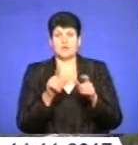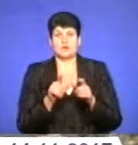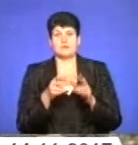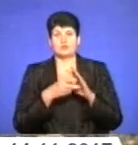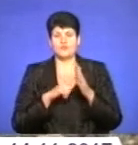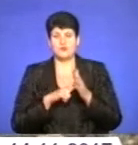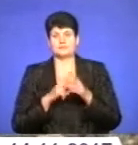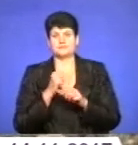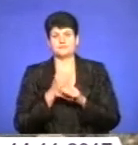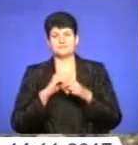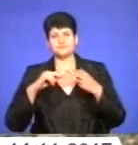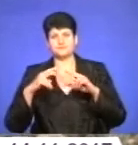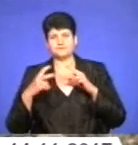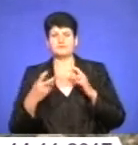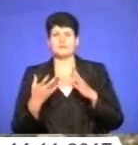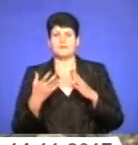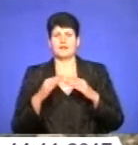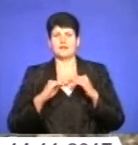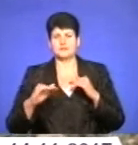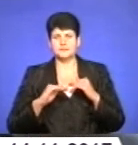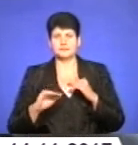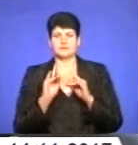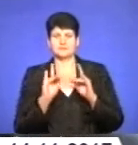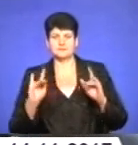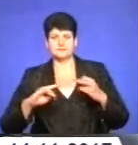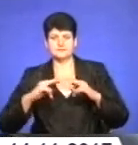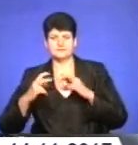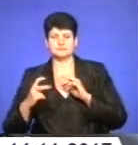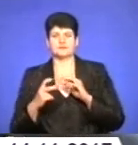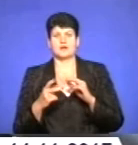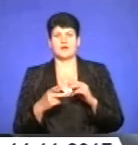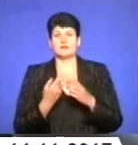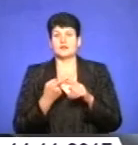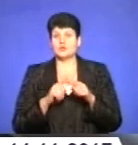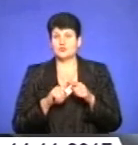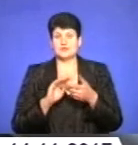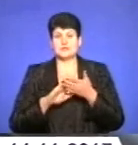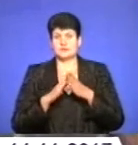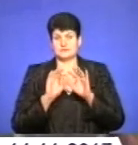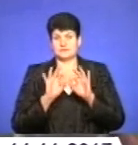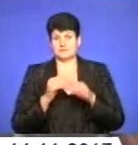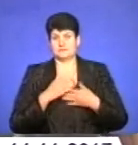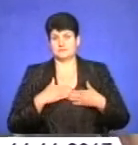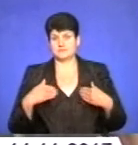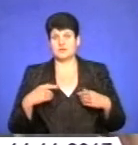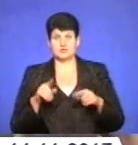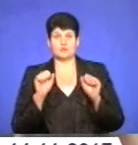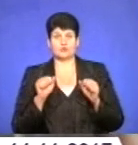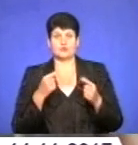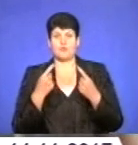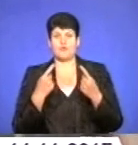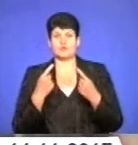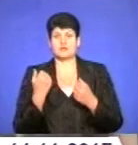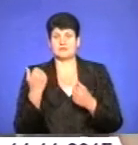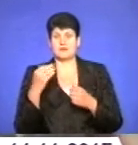та замінити ковролін. Проте директор Палацу культури Олег Слободянюк ситуацію коментувати відмовляється. Чи можу я поговорити з